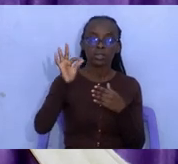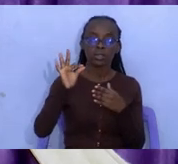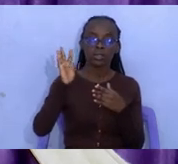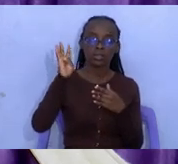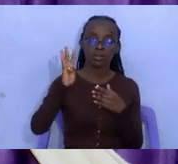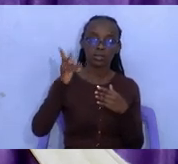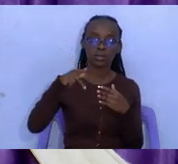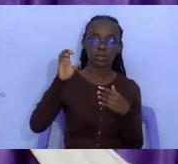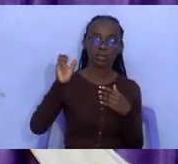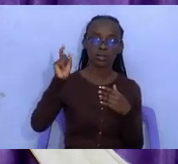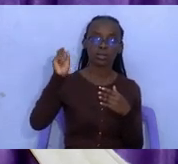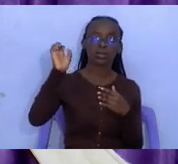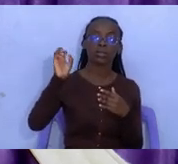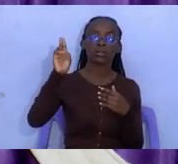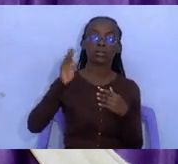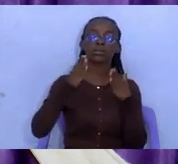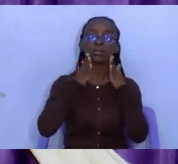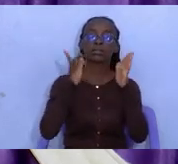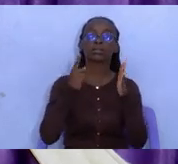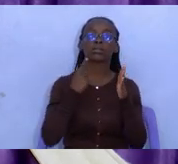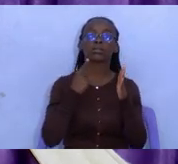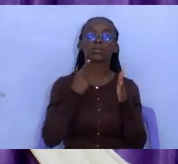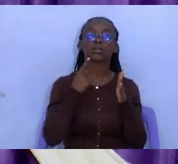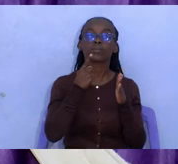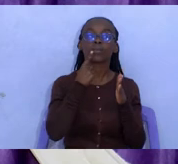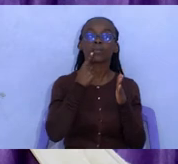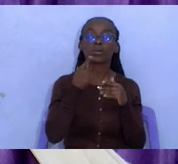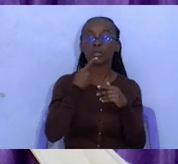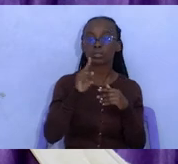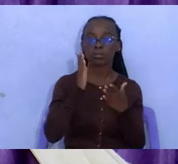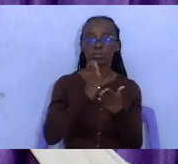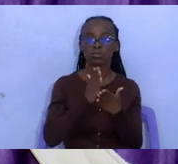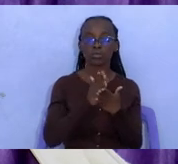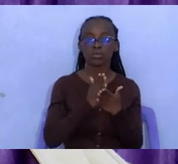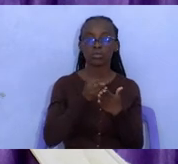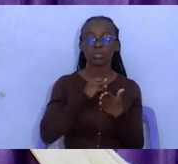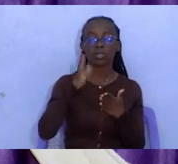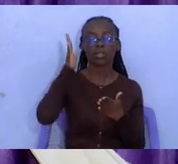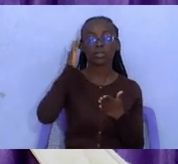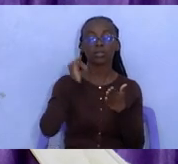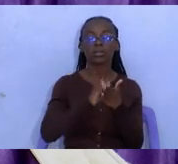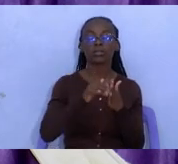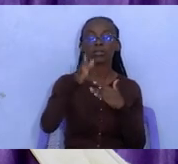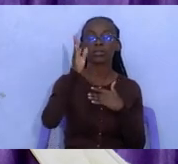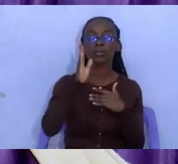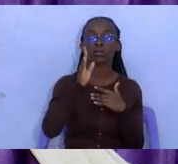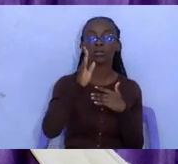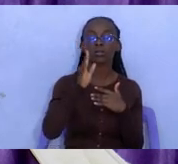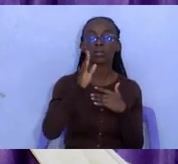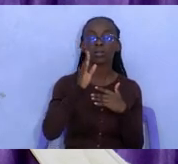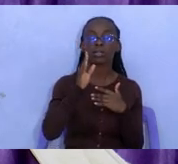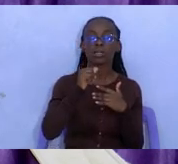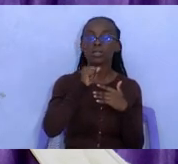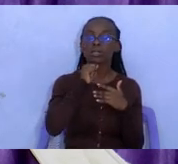Petro akafungua kinywa chake akasema, hakika natambua ya kuwa Mungu hana